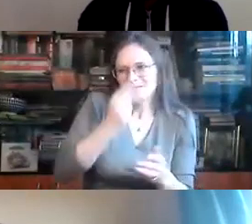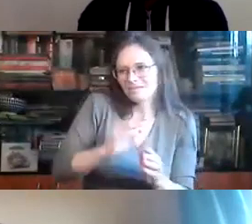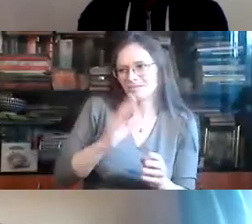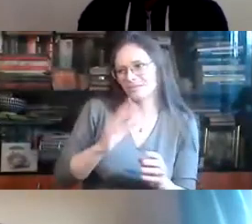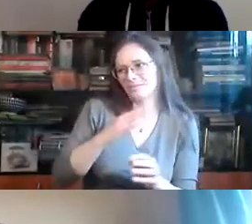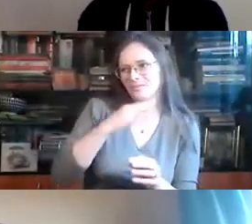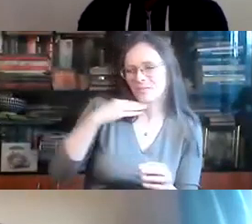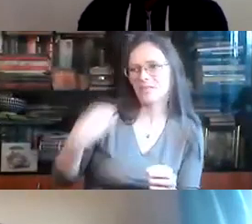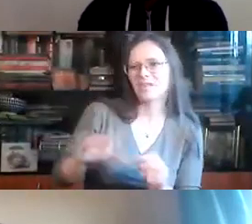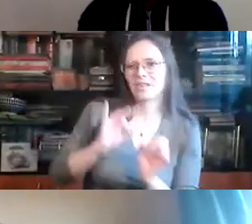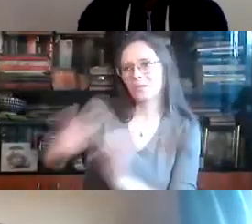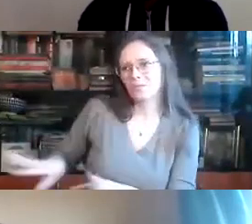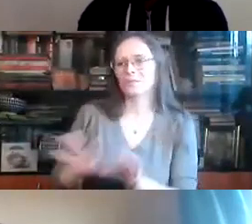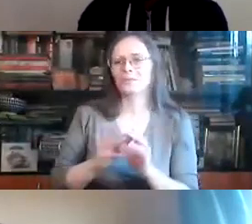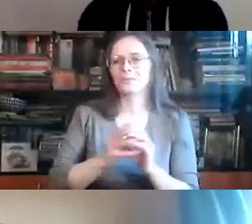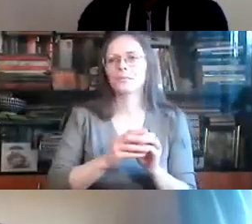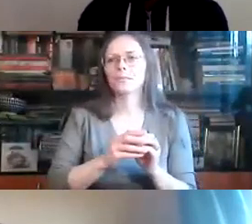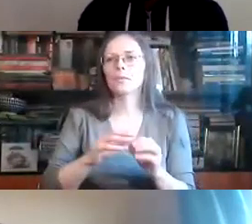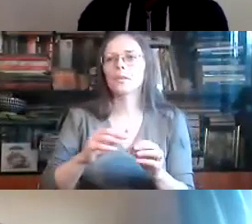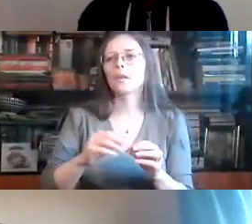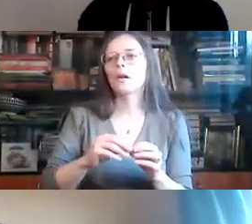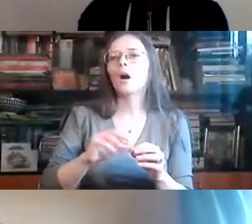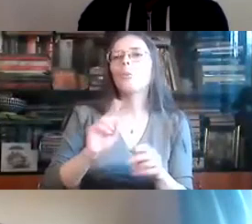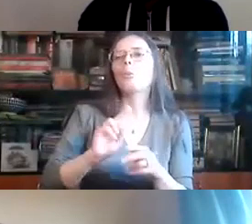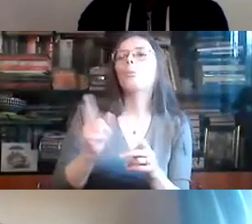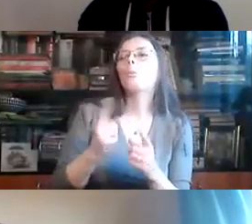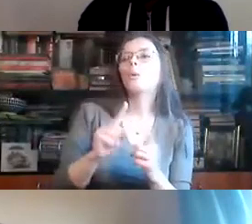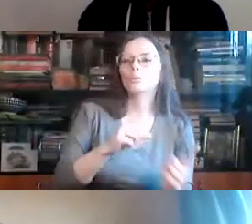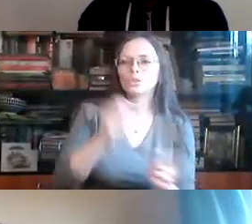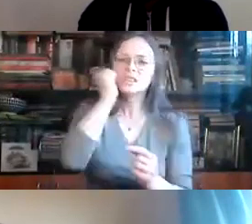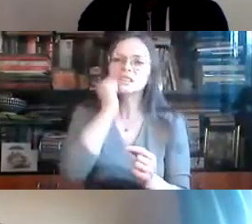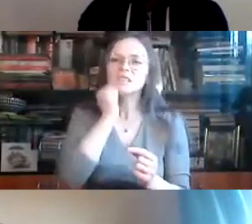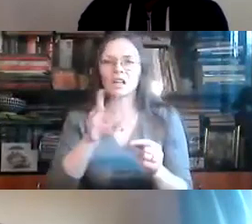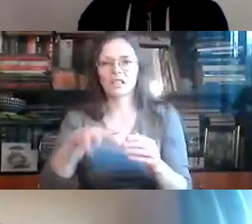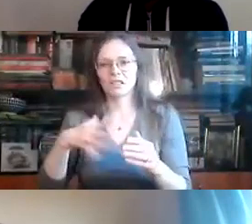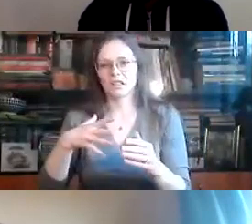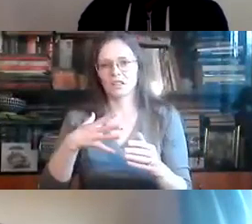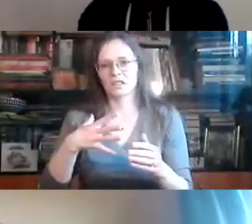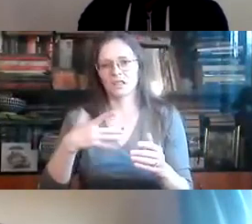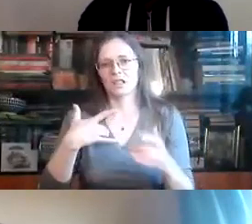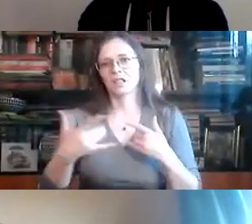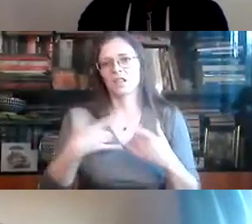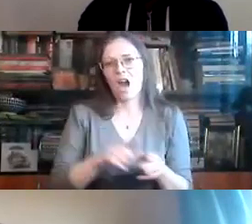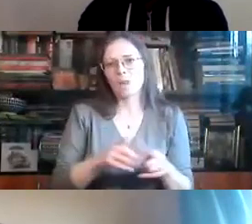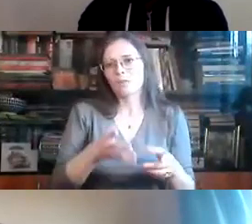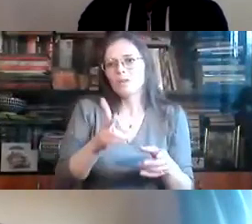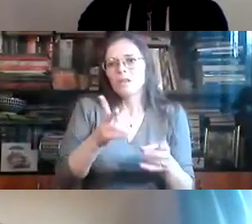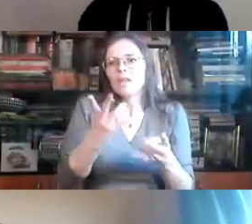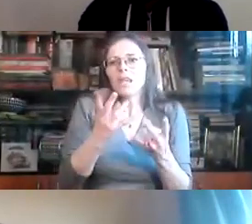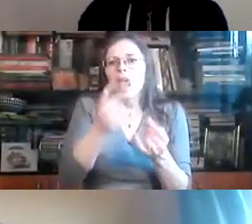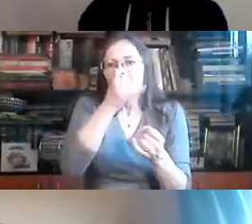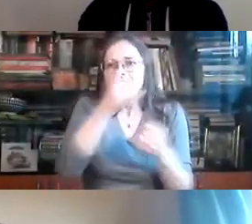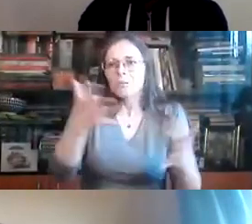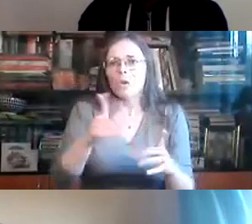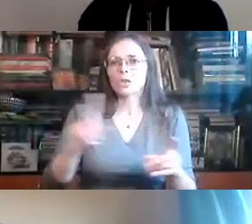проглядывая старые спектакли, которые по динамике современного мира, злободневности, они ну,